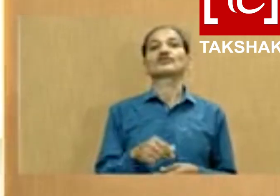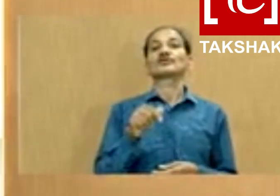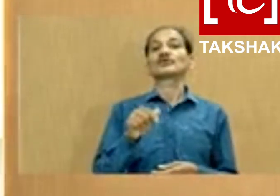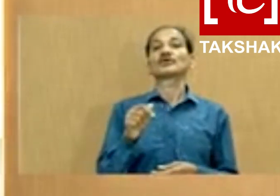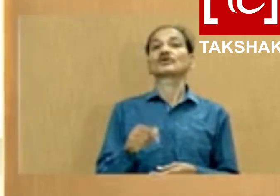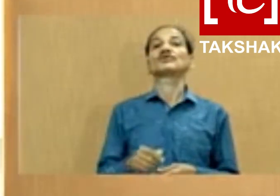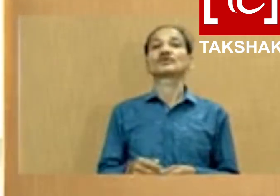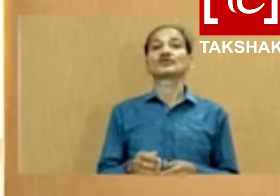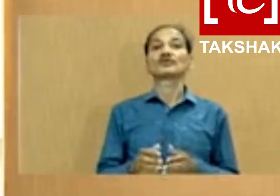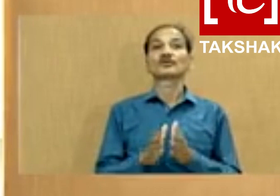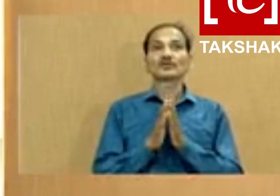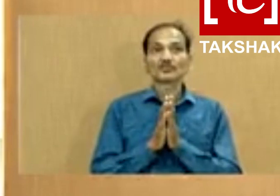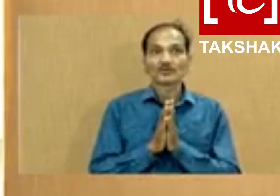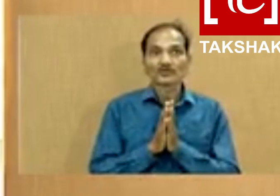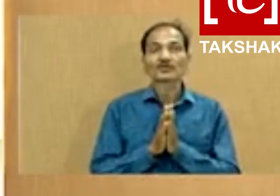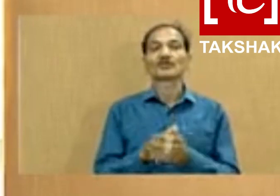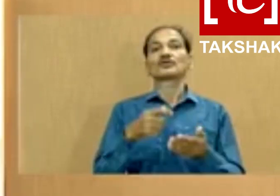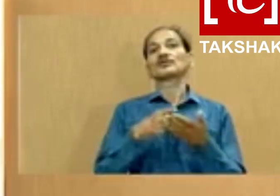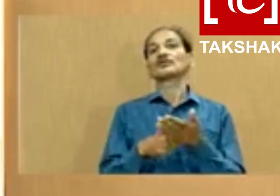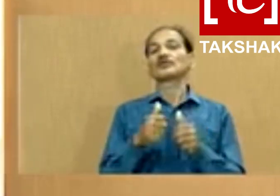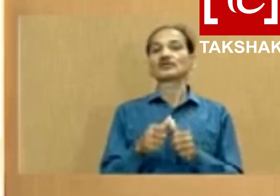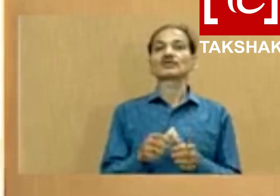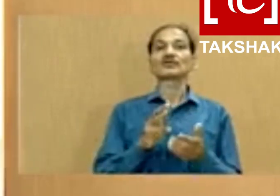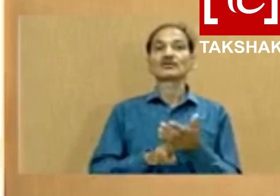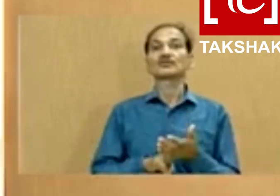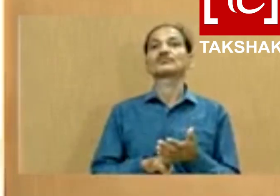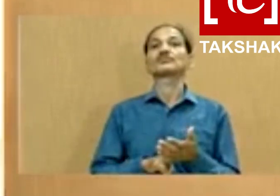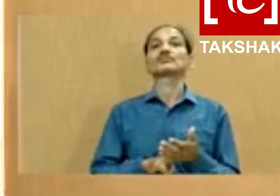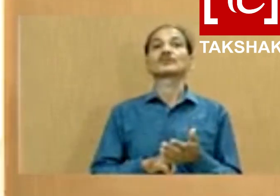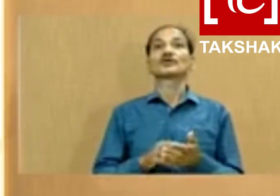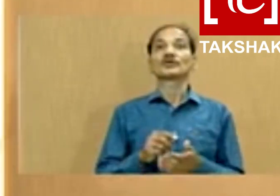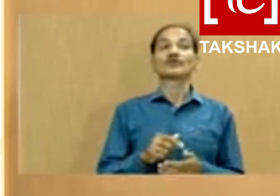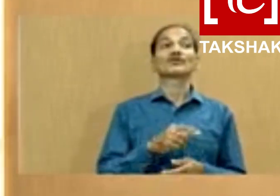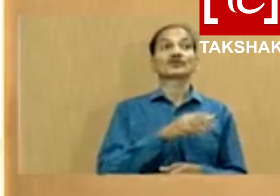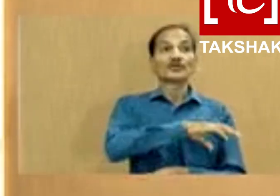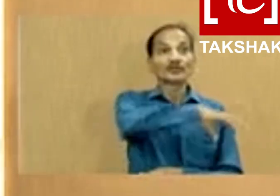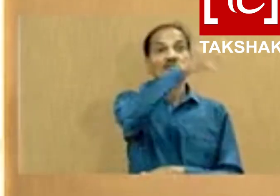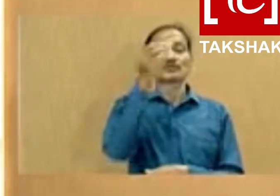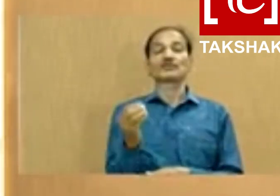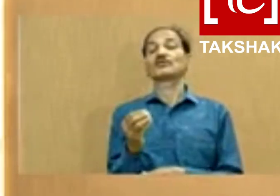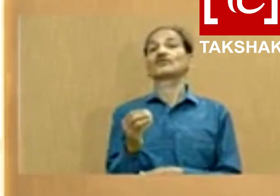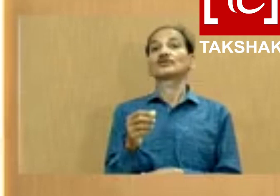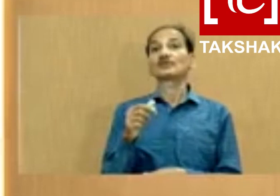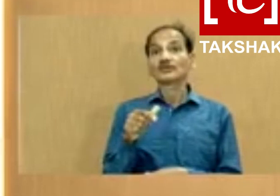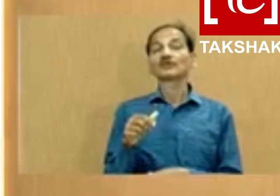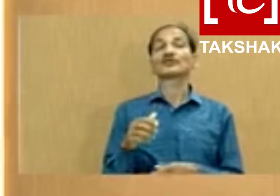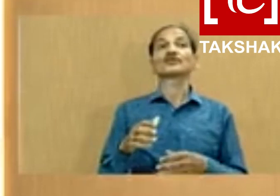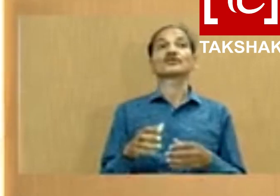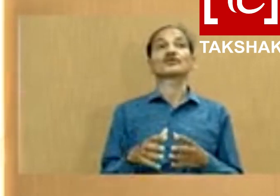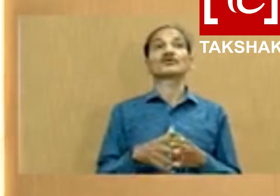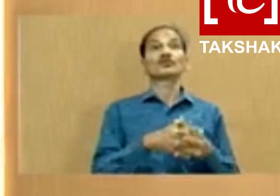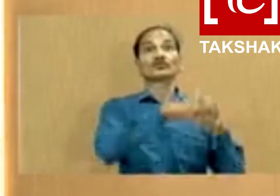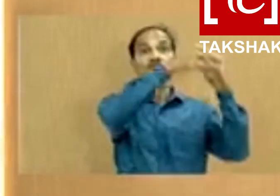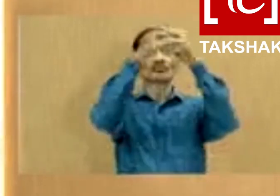ମର୍ତ୍ତ୍ୟରେ ମାନବ ରୂପ ନେଇକି ଆସିଥିଲେ ଆଉ ଘଟଣାଚକ୍ରରେ ପରବର୍ତ୍ତୀ କାଳରେ ସିଂହାସନ ତ୍ୟାଗ